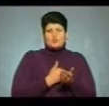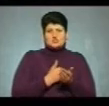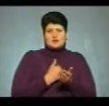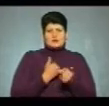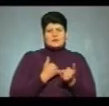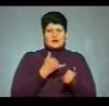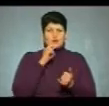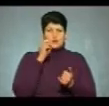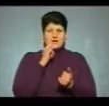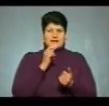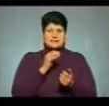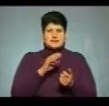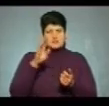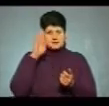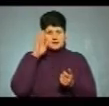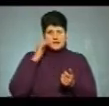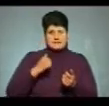бійців.